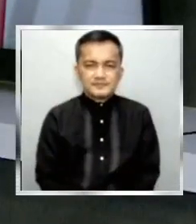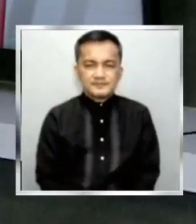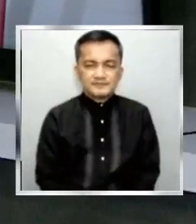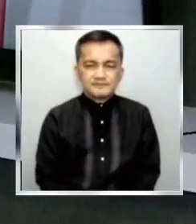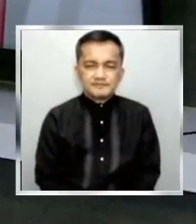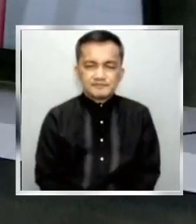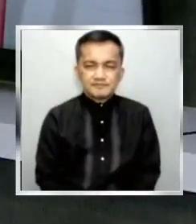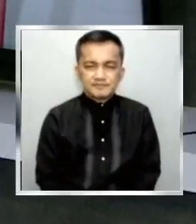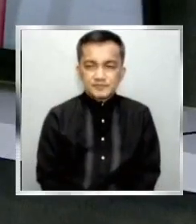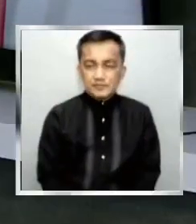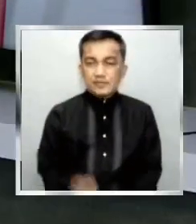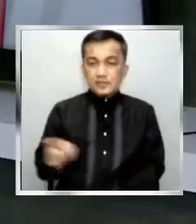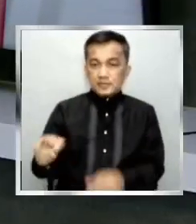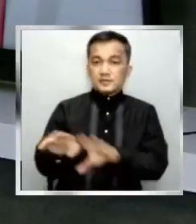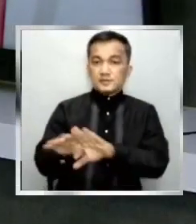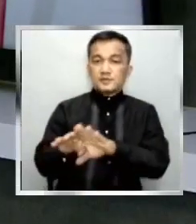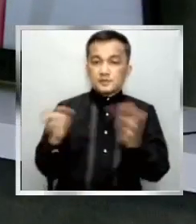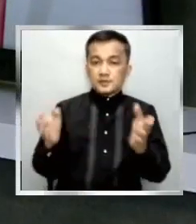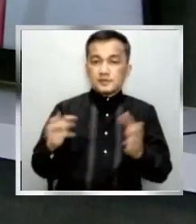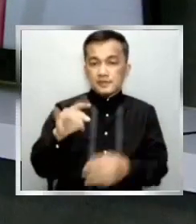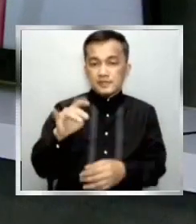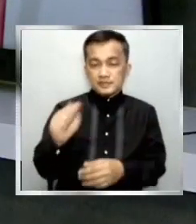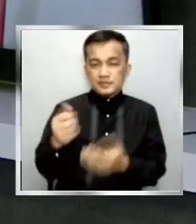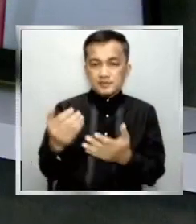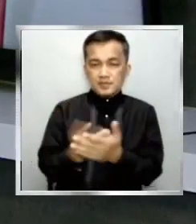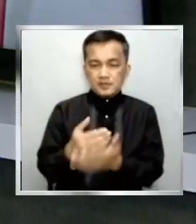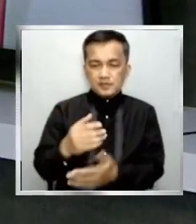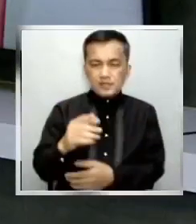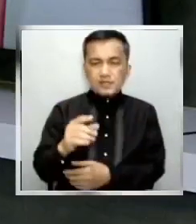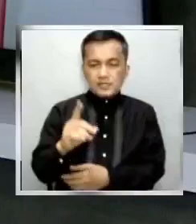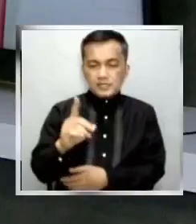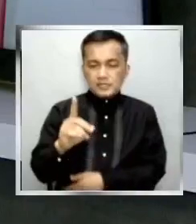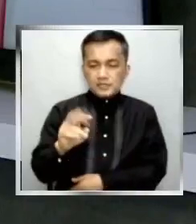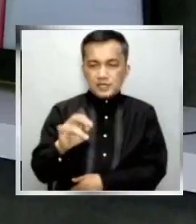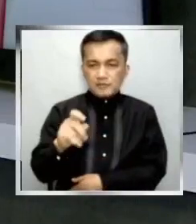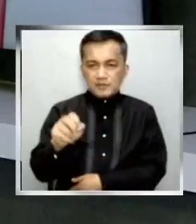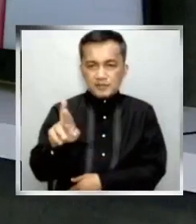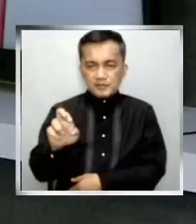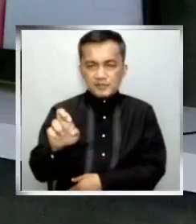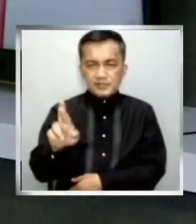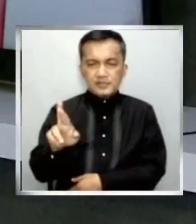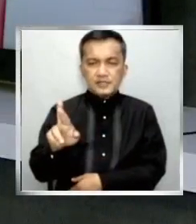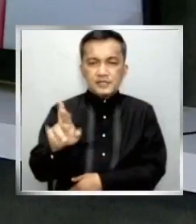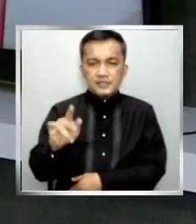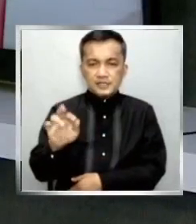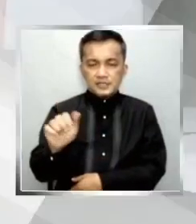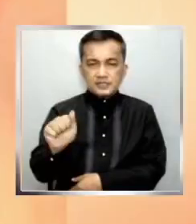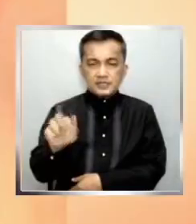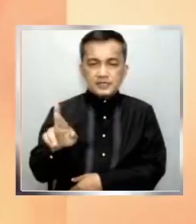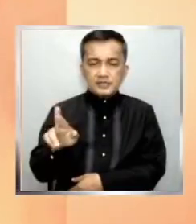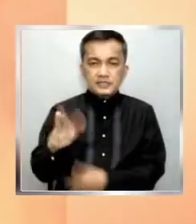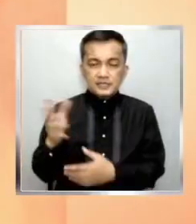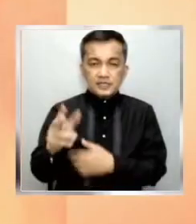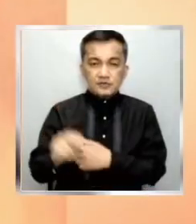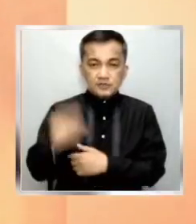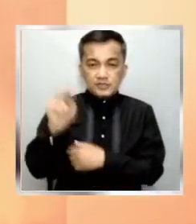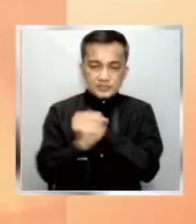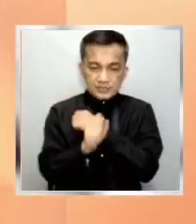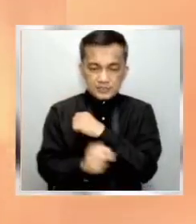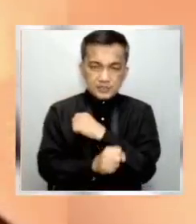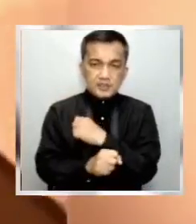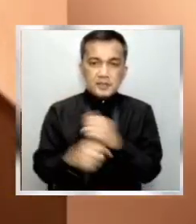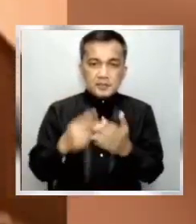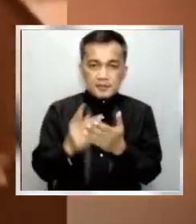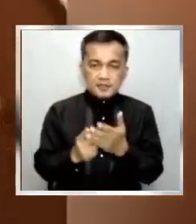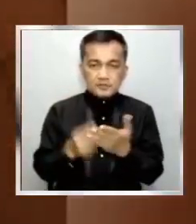Pinasinayaan na po ng PAGASA ang bagong Doppler radar station sa Lauang, Northern Samar. Bahagi ng modernization project ng ahensya ang